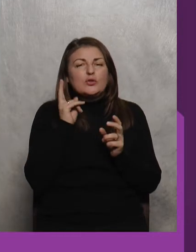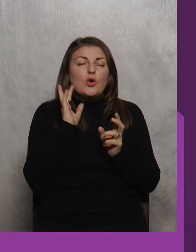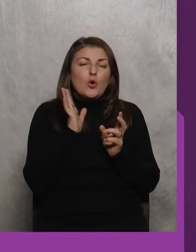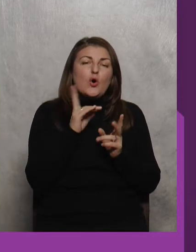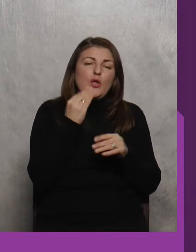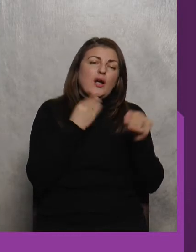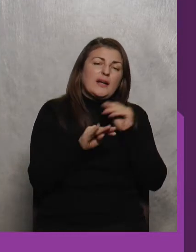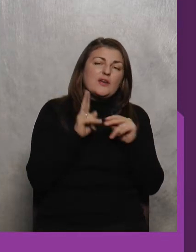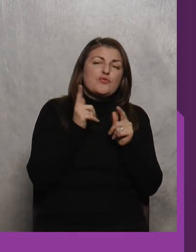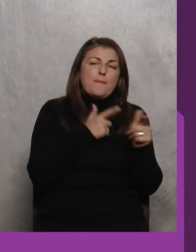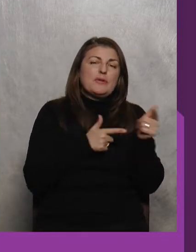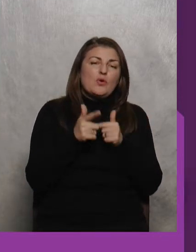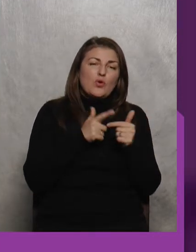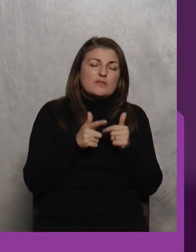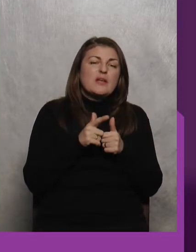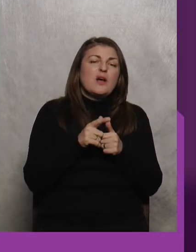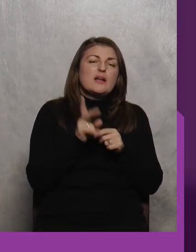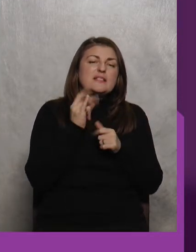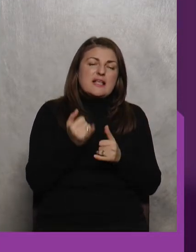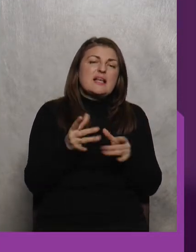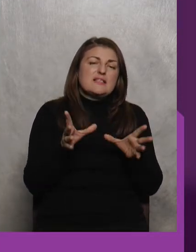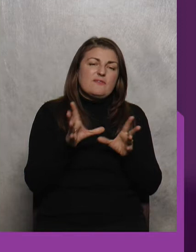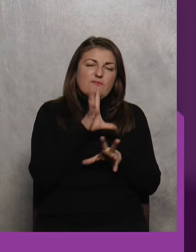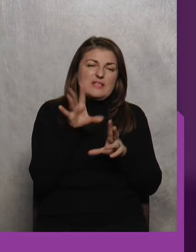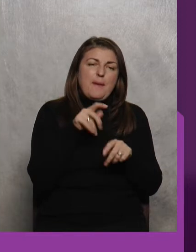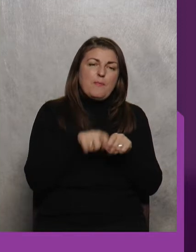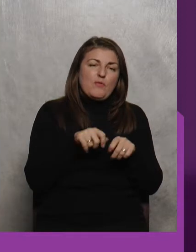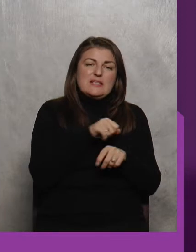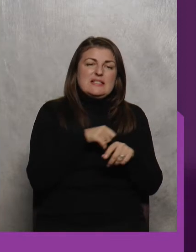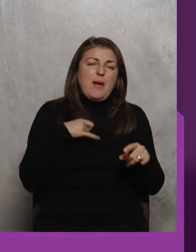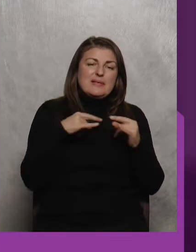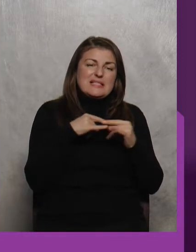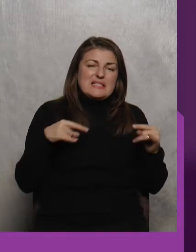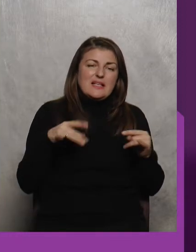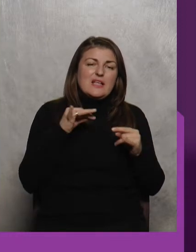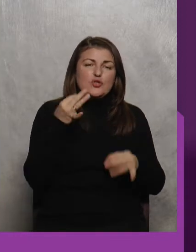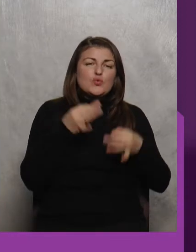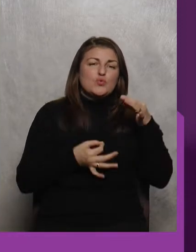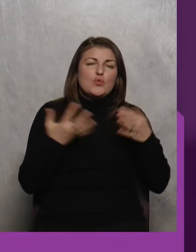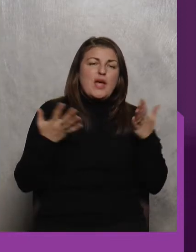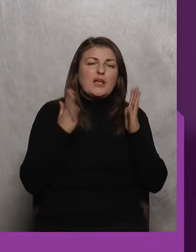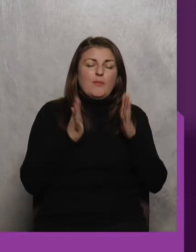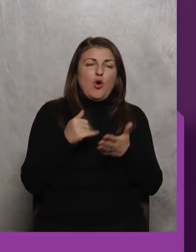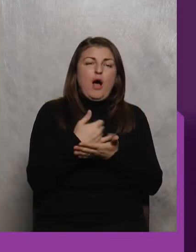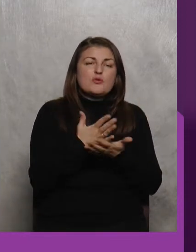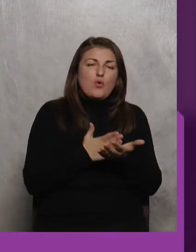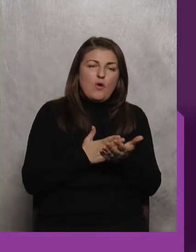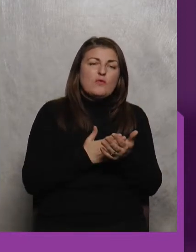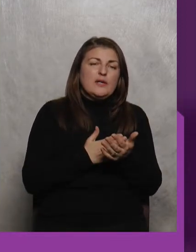хто краще підготовився, зараз все перевірить сам стіл і судді, які будуть